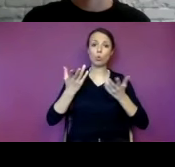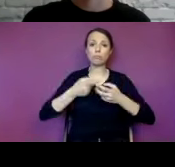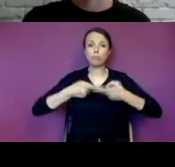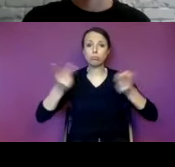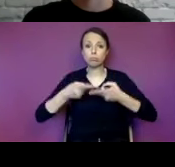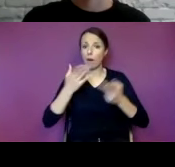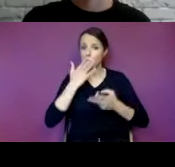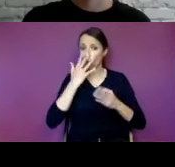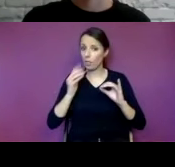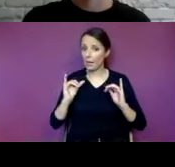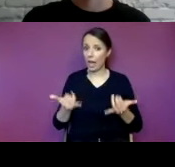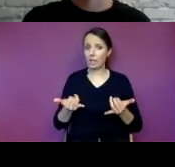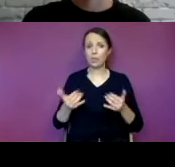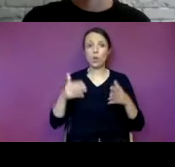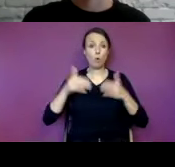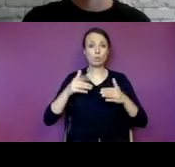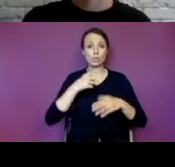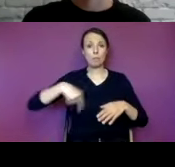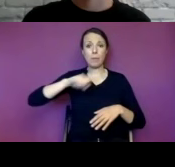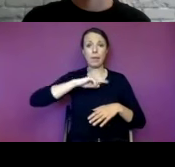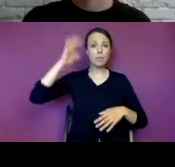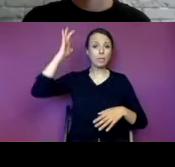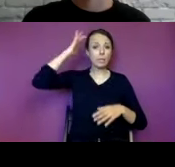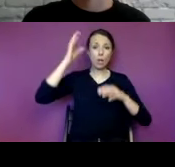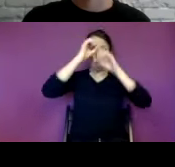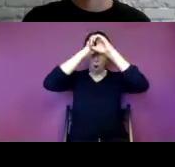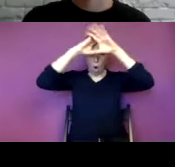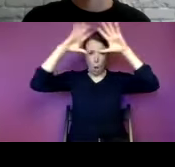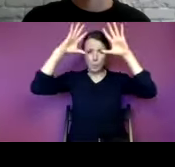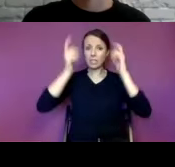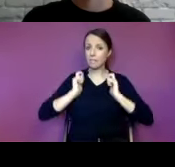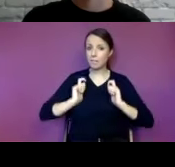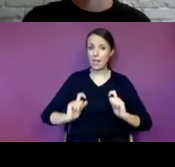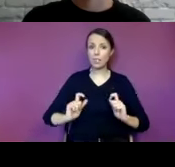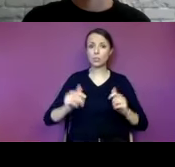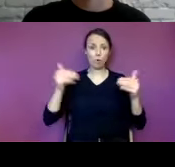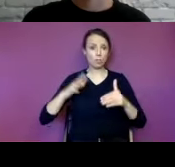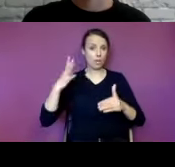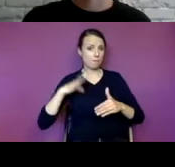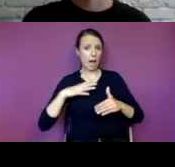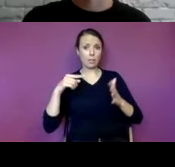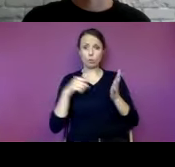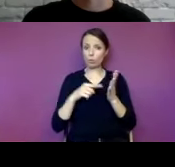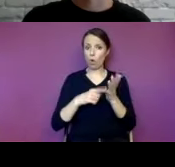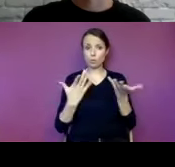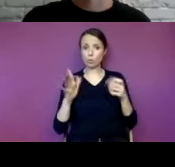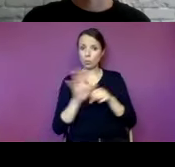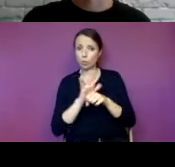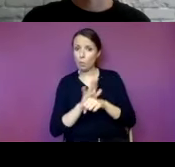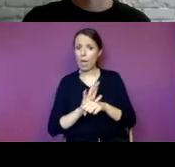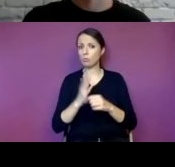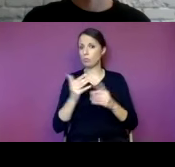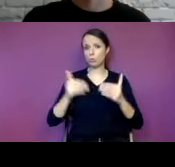obraz, który wszyscy gdzieś mamy w głowie zakodowany, należałoby zweryfikować. Wiem, że to dużo wątków. Tak, dużo. Ja nie wiem,